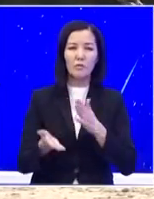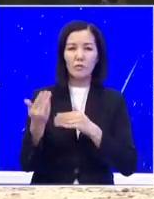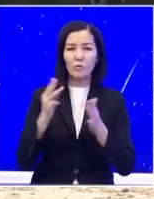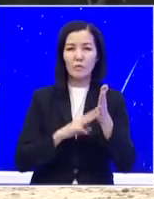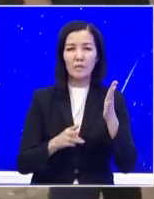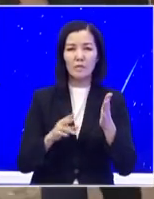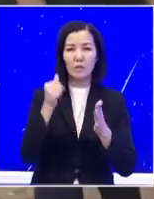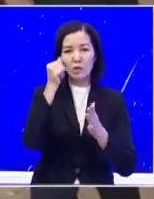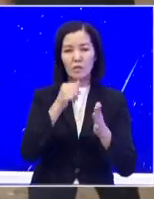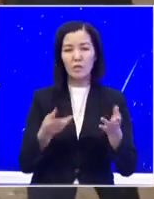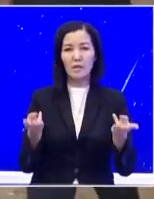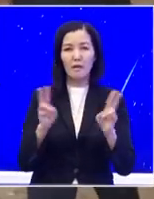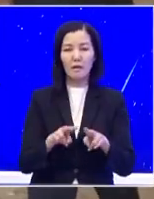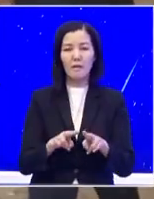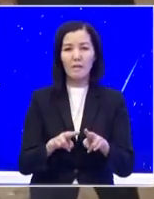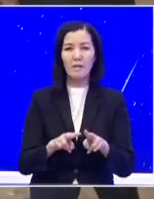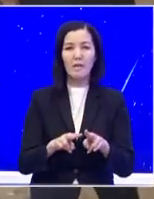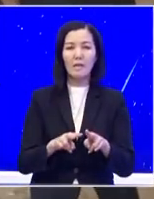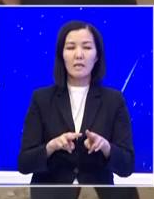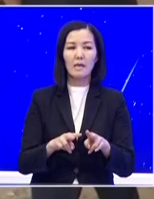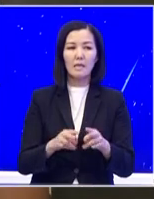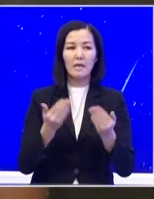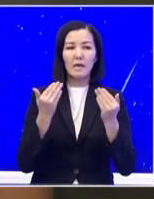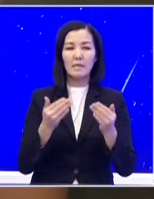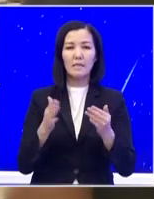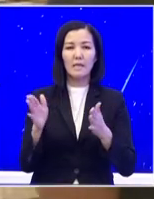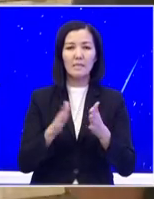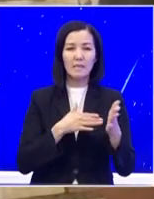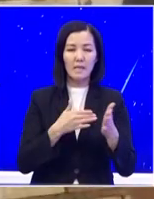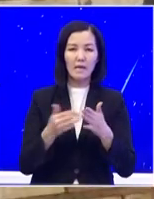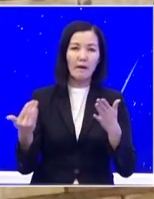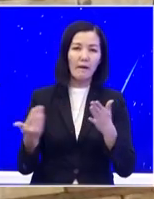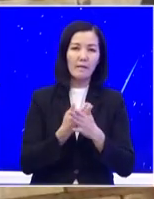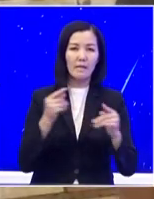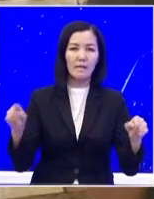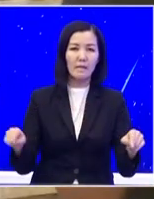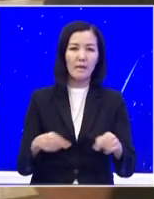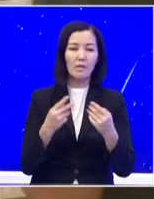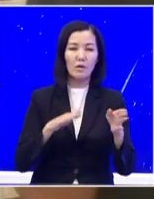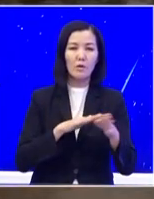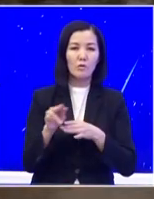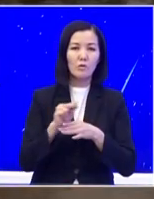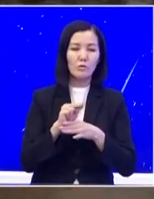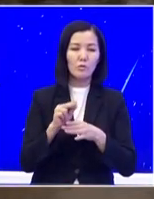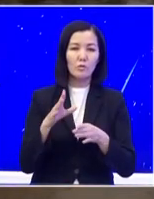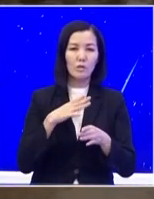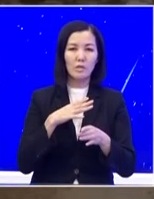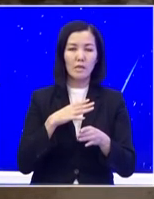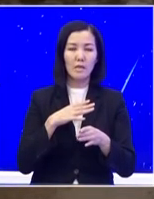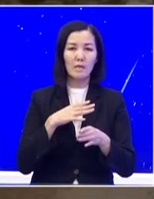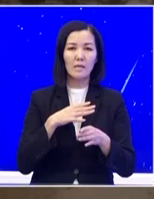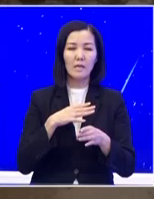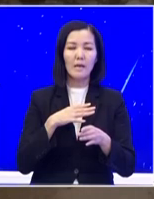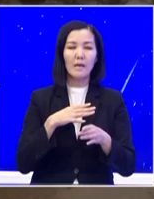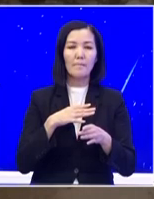жылдары қаланған. Тоқырау жылдары күтімсіз қалғандықтан сылақтары түсіп әбден ескірген. Енді міне аталмыш нысанға күрделі